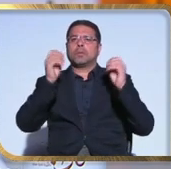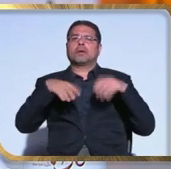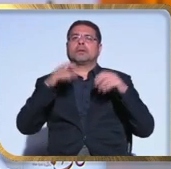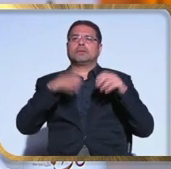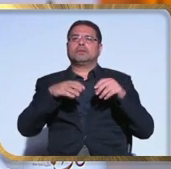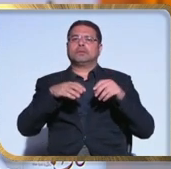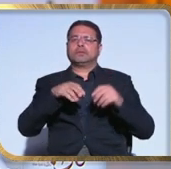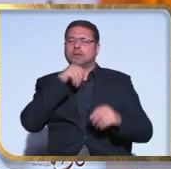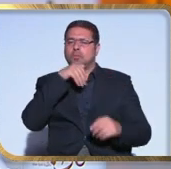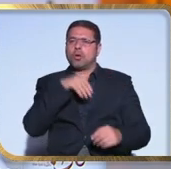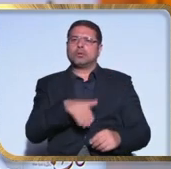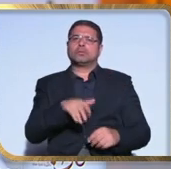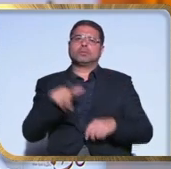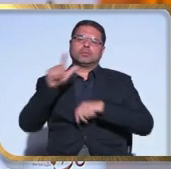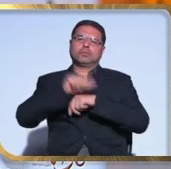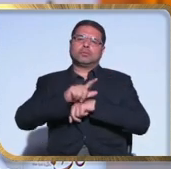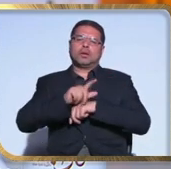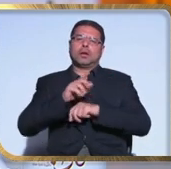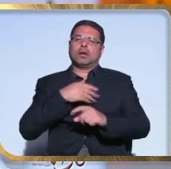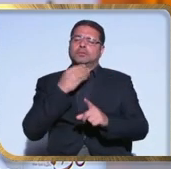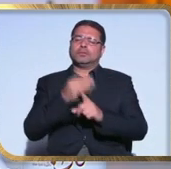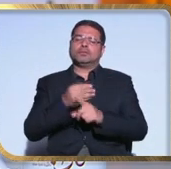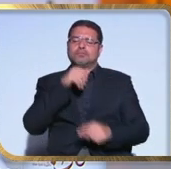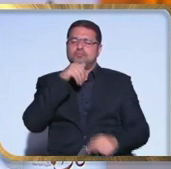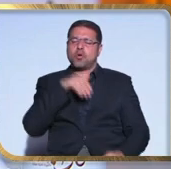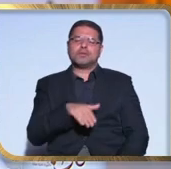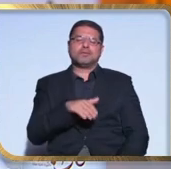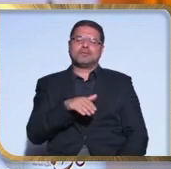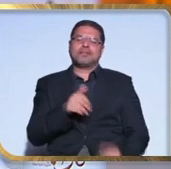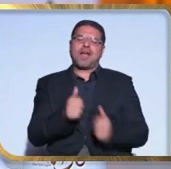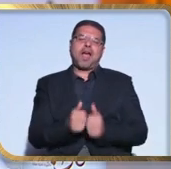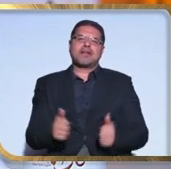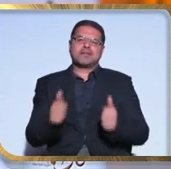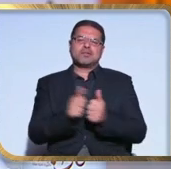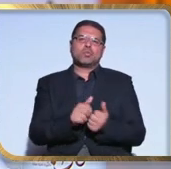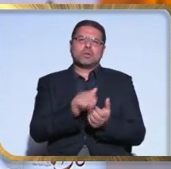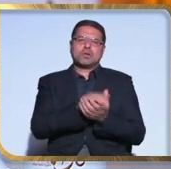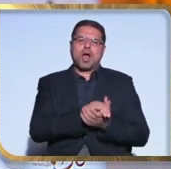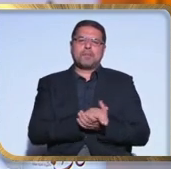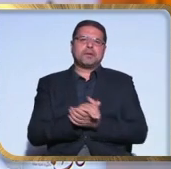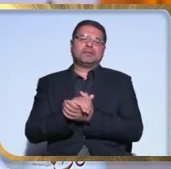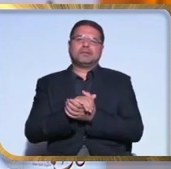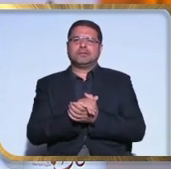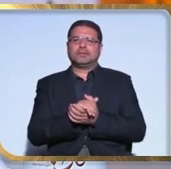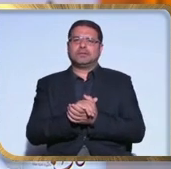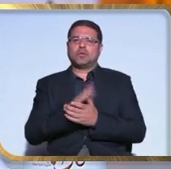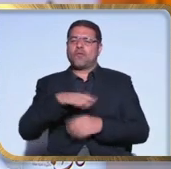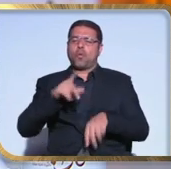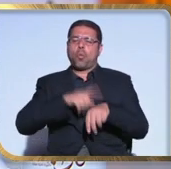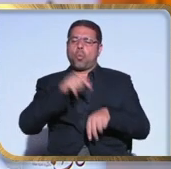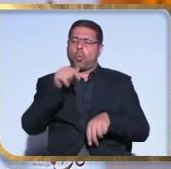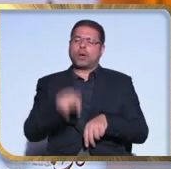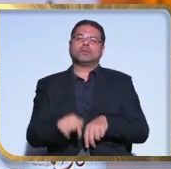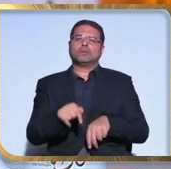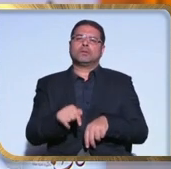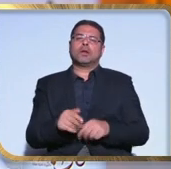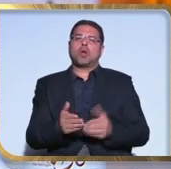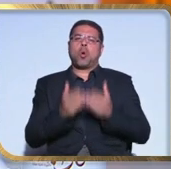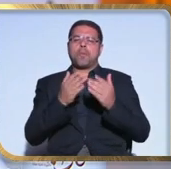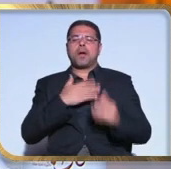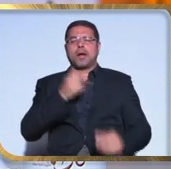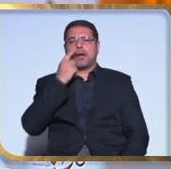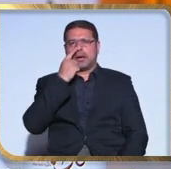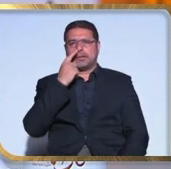وبارك على سيدنا ومولانا محمد وع اله وصحبه في كل وقت وحين